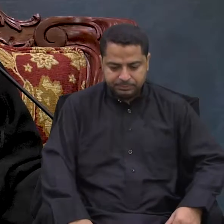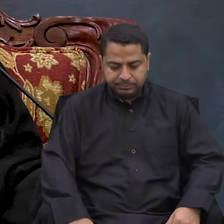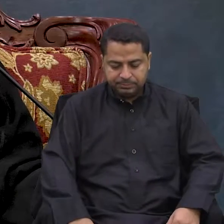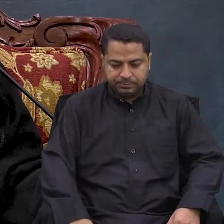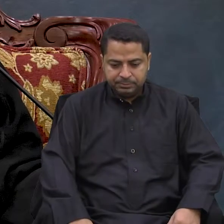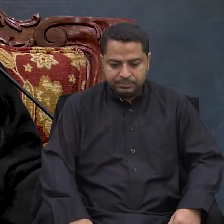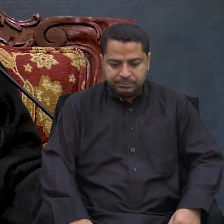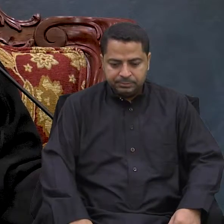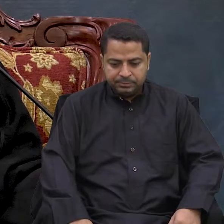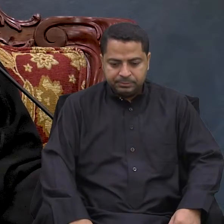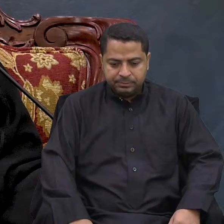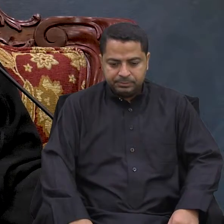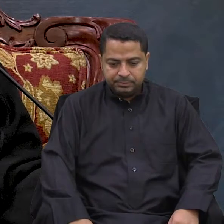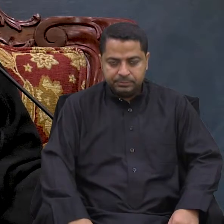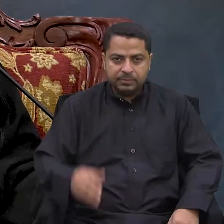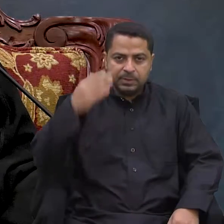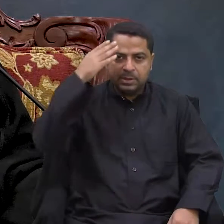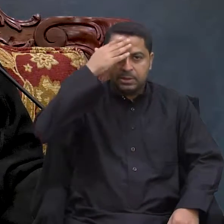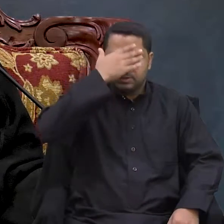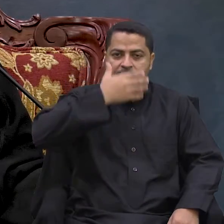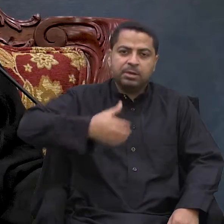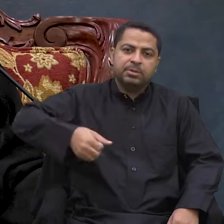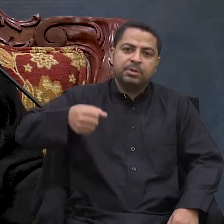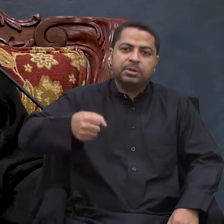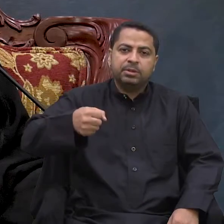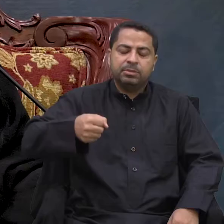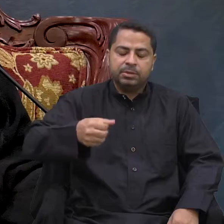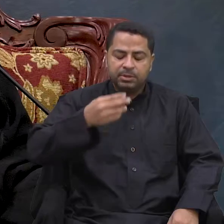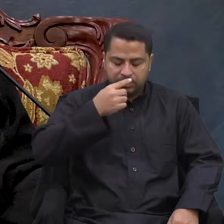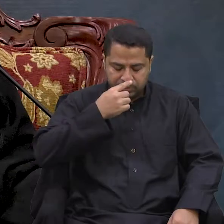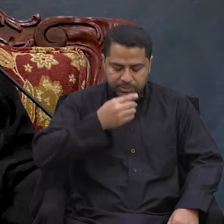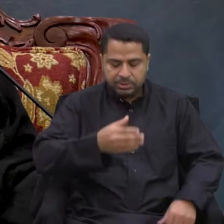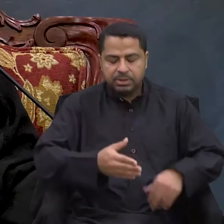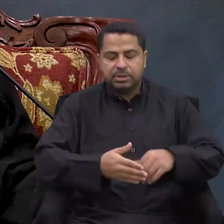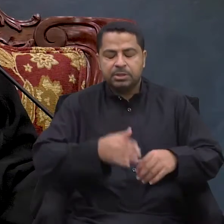صلى الله عليك يا سيدي ويا